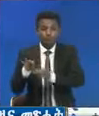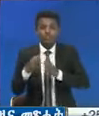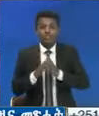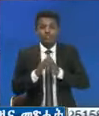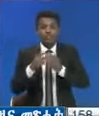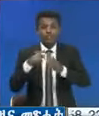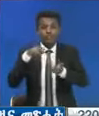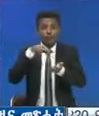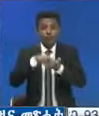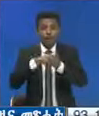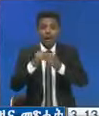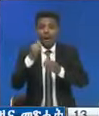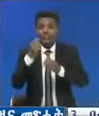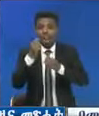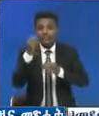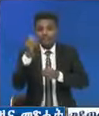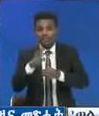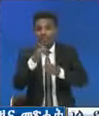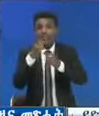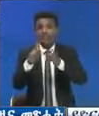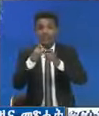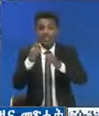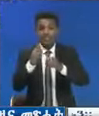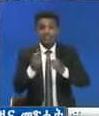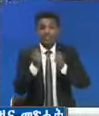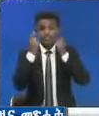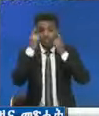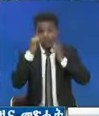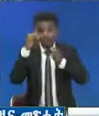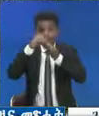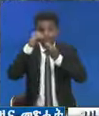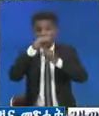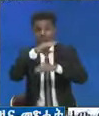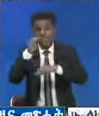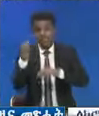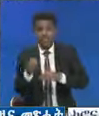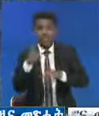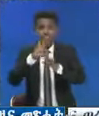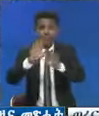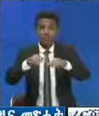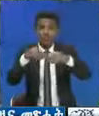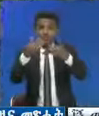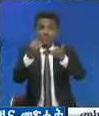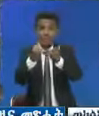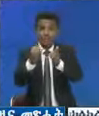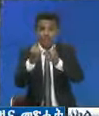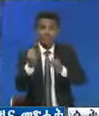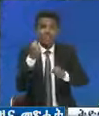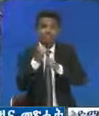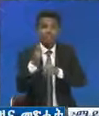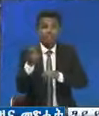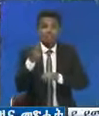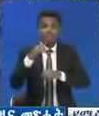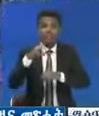ቋሚ አትክልትና ፍራፍሬ ያርሶ አደሩን ግንዛቤ በማሳደግና የአቮካዶ ችግኝን የማቅረብ ስራዎች እየተሰሩ መሆኑን የጎንደር ዙሪያ ወረዳ